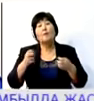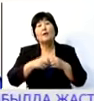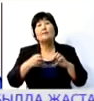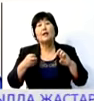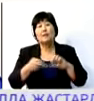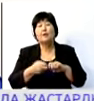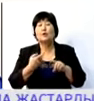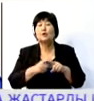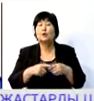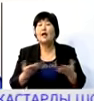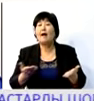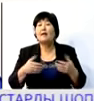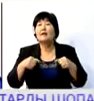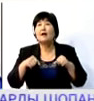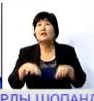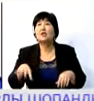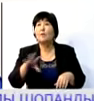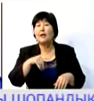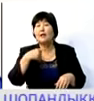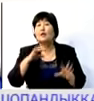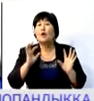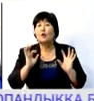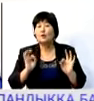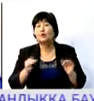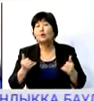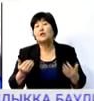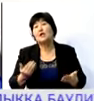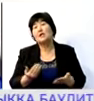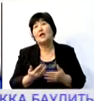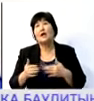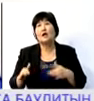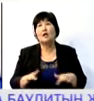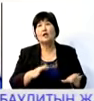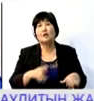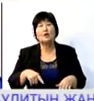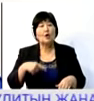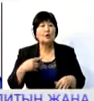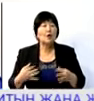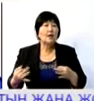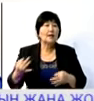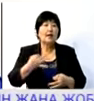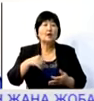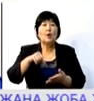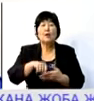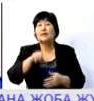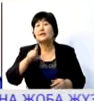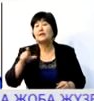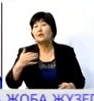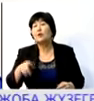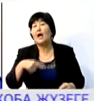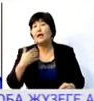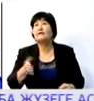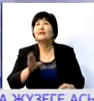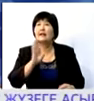проблемалар. Солдың қалай шешетіні бәрін айтылды дұрыстап. Оның жаңа жігіттер де осы сөйлеп талқылауға кіріскен жігіттер де жаңа соны айтып жатыр